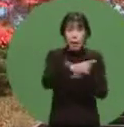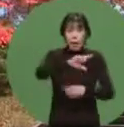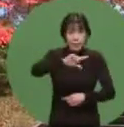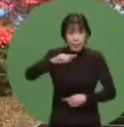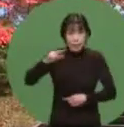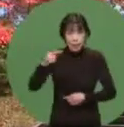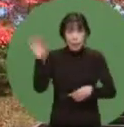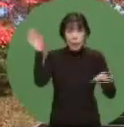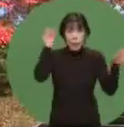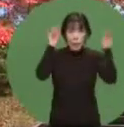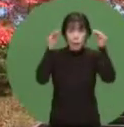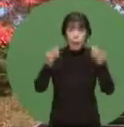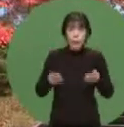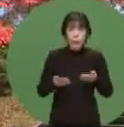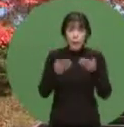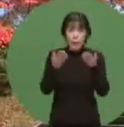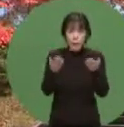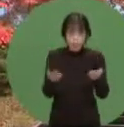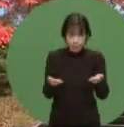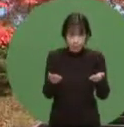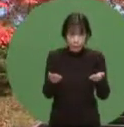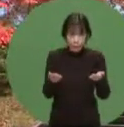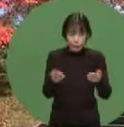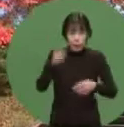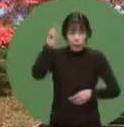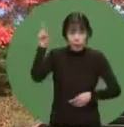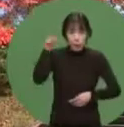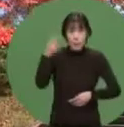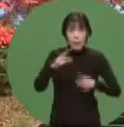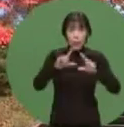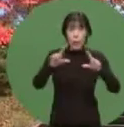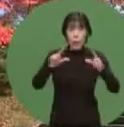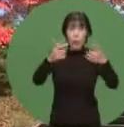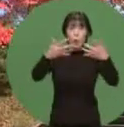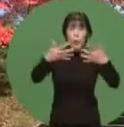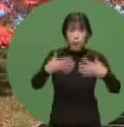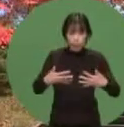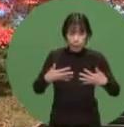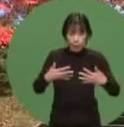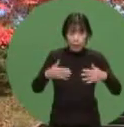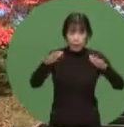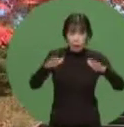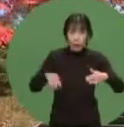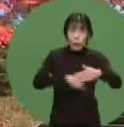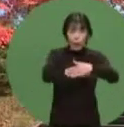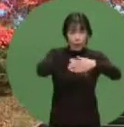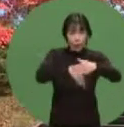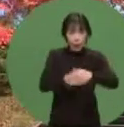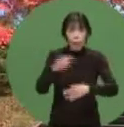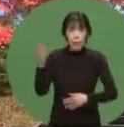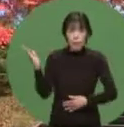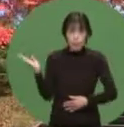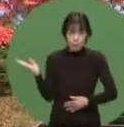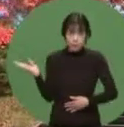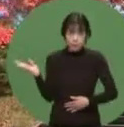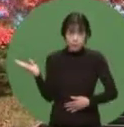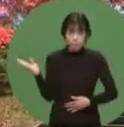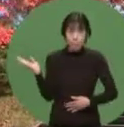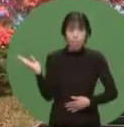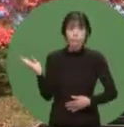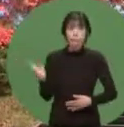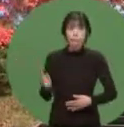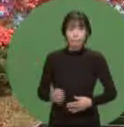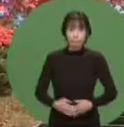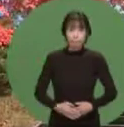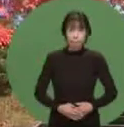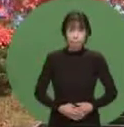、さまざまな情報をお届けしている生駒市の広報番組です。今回は11月